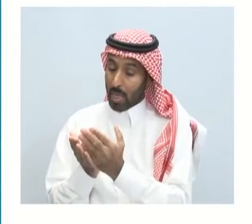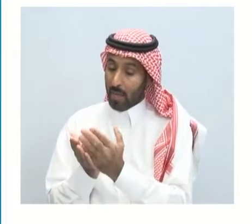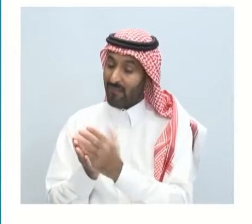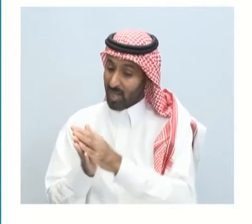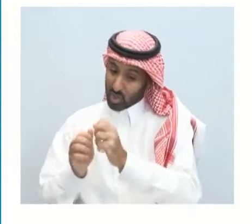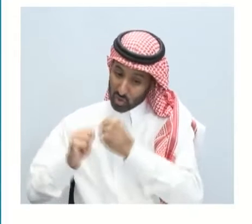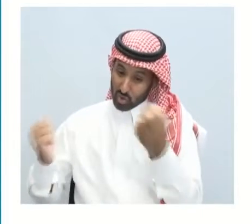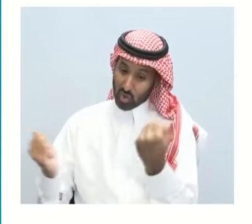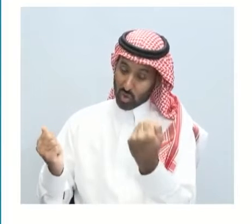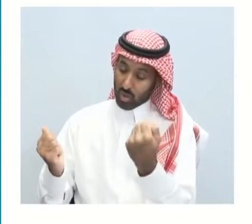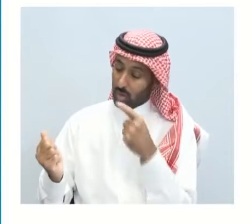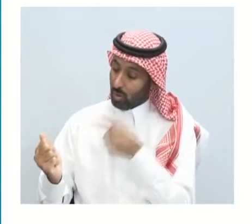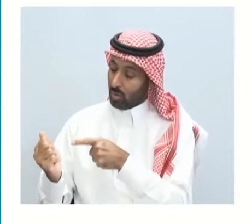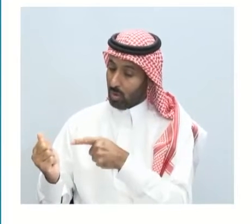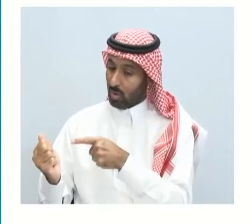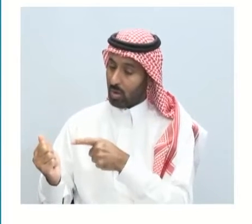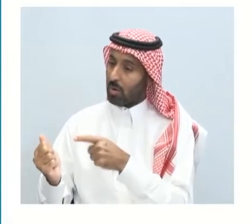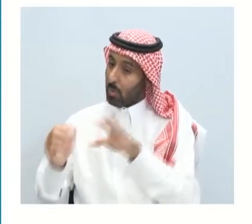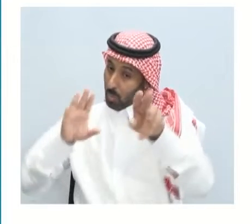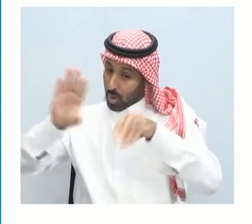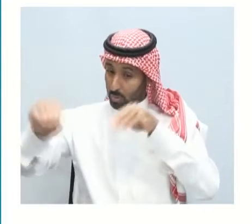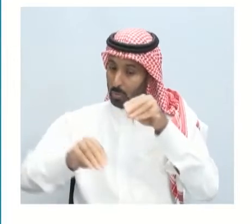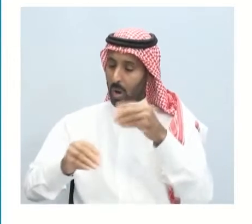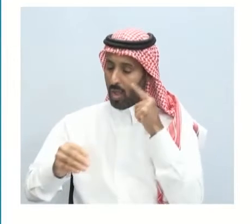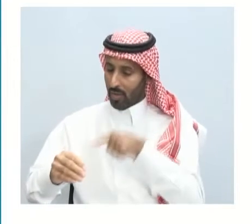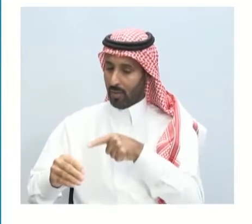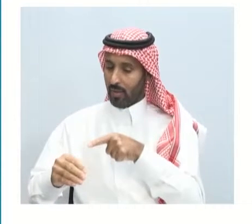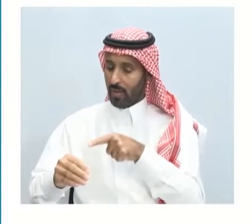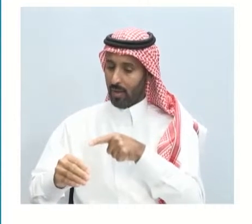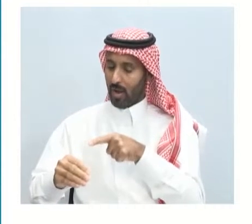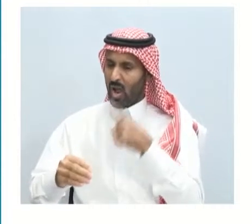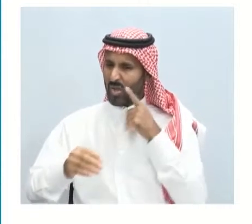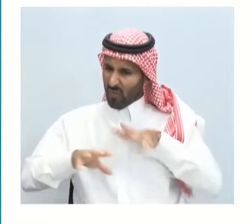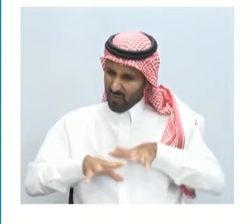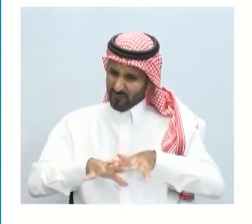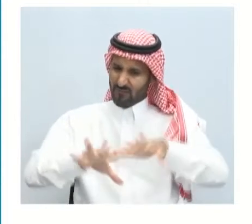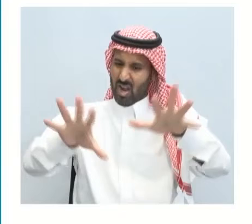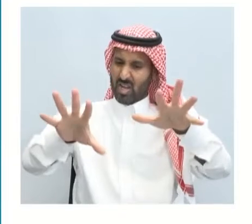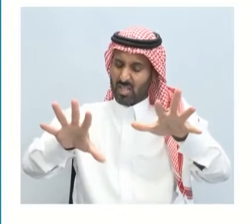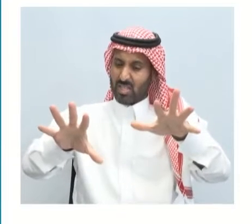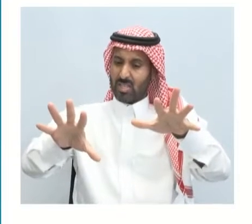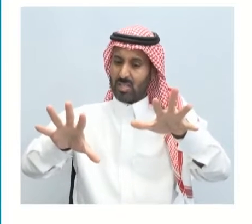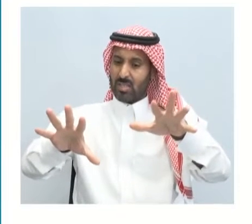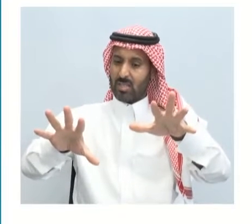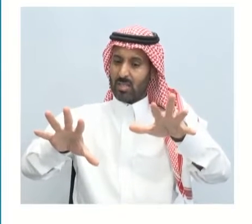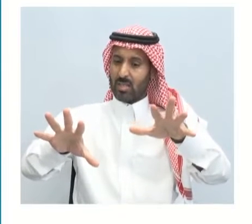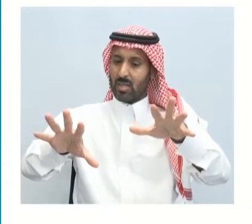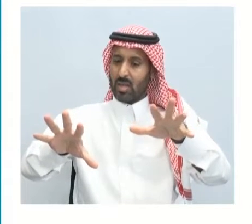الصحف ووجدنا عده قصص عن تفشي وباء